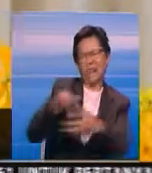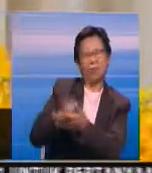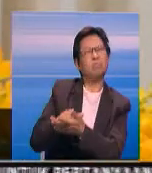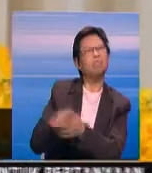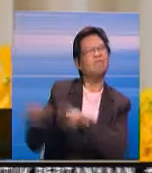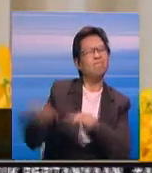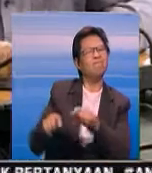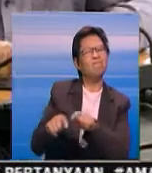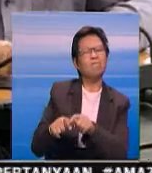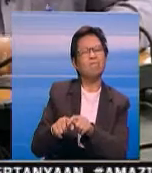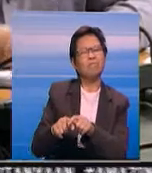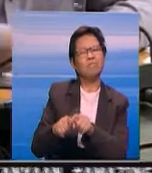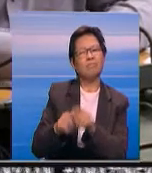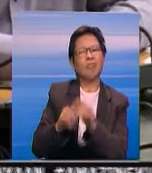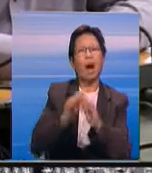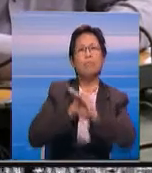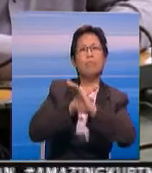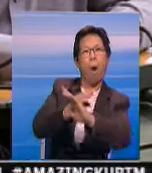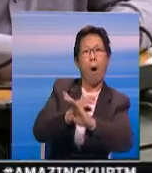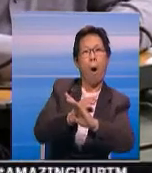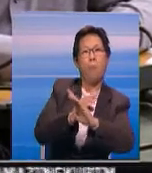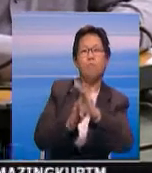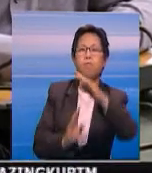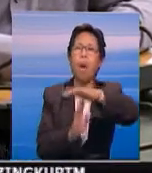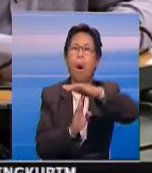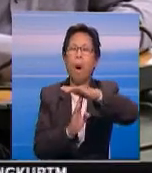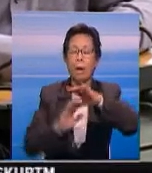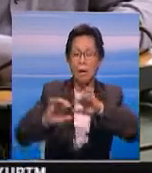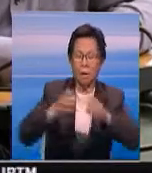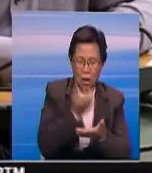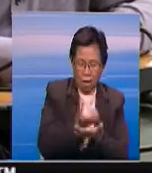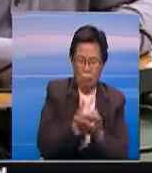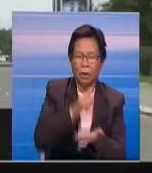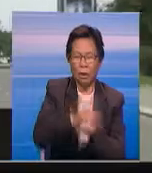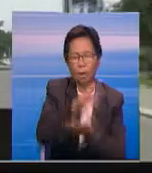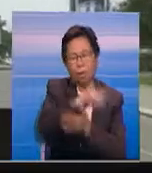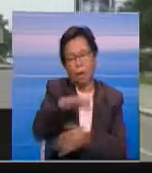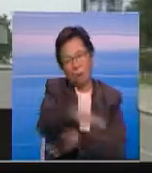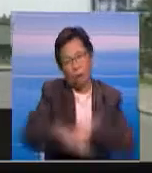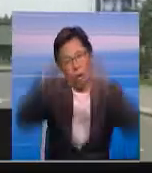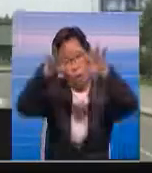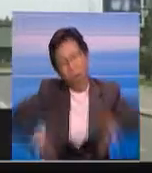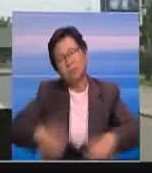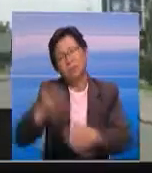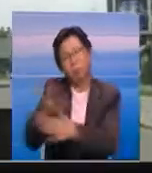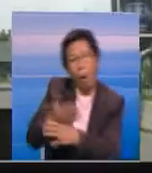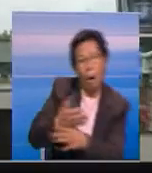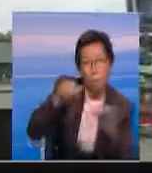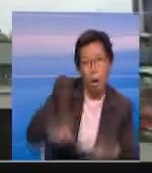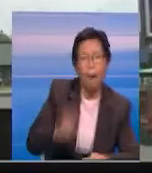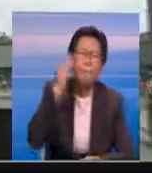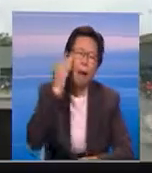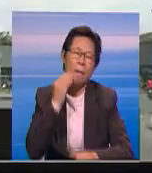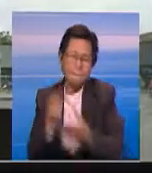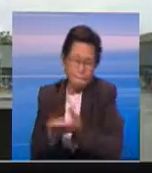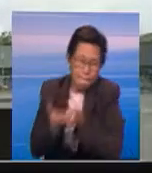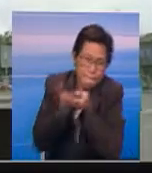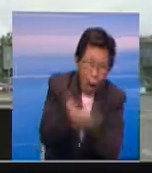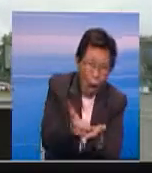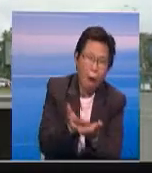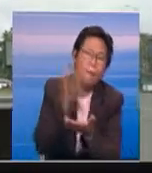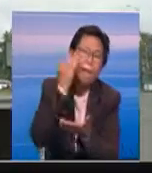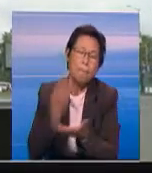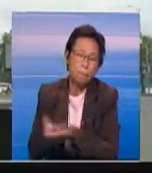boleh merencatkan pertumbuhan ekonomi negara terlibat dan rantau ASEAN. Justru Tun Dr. Mahathir akan membangkitkan isu